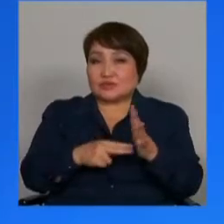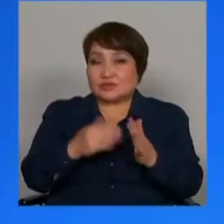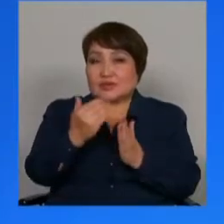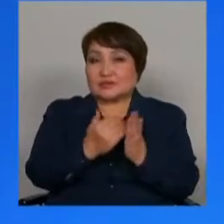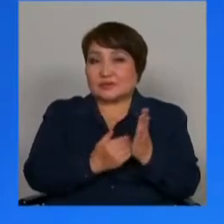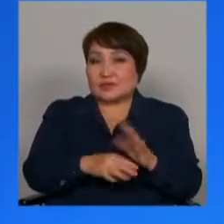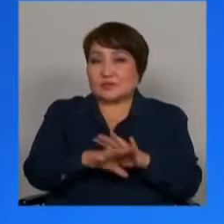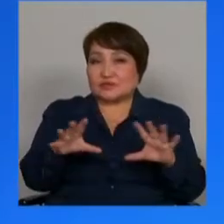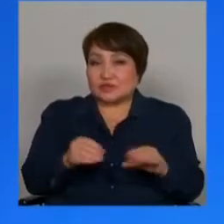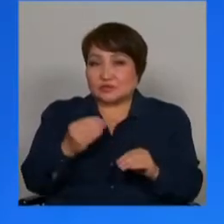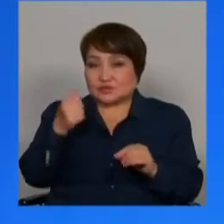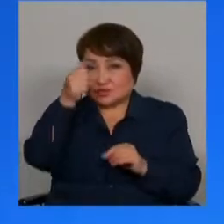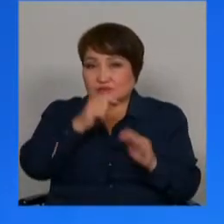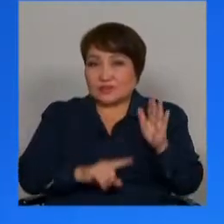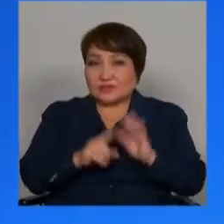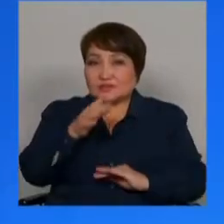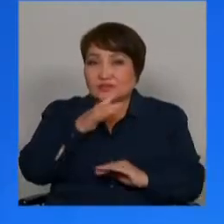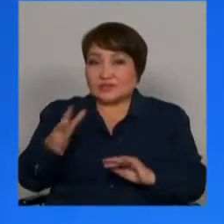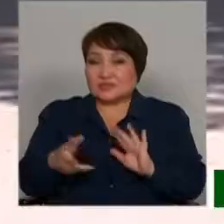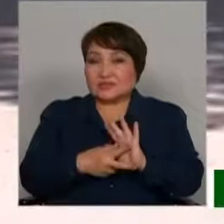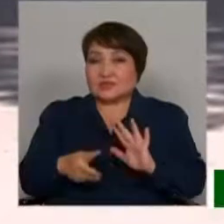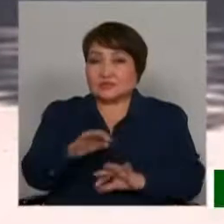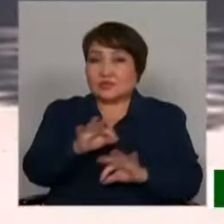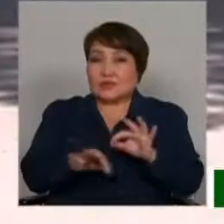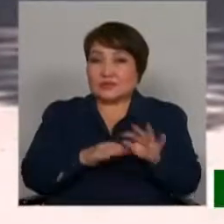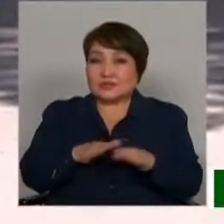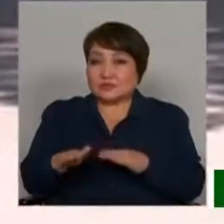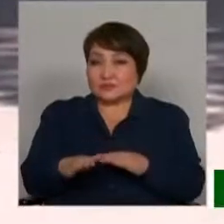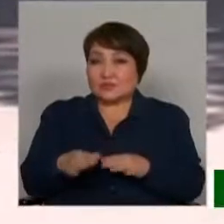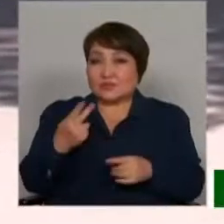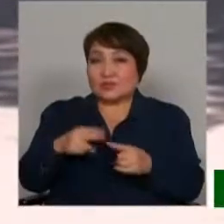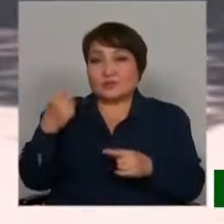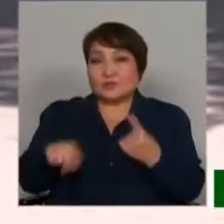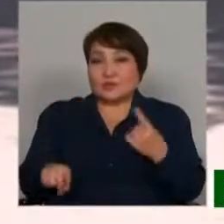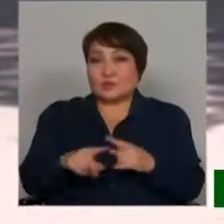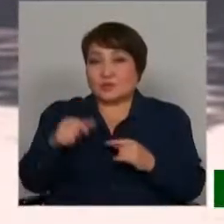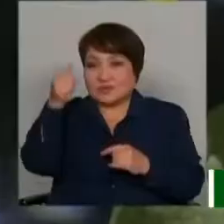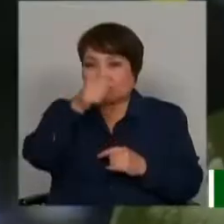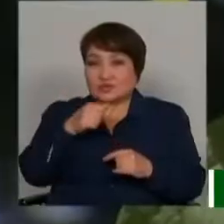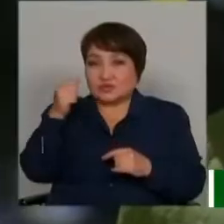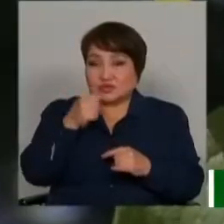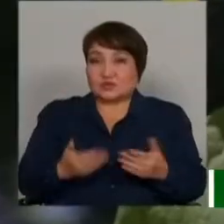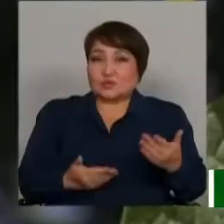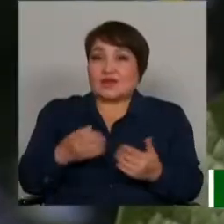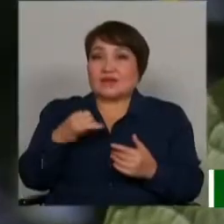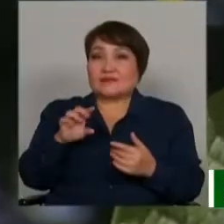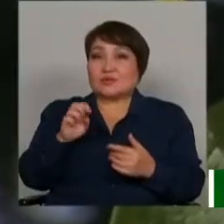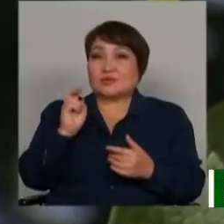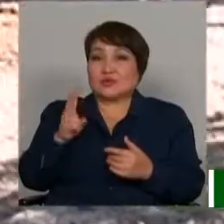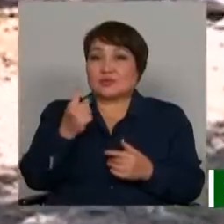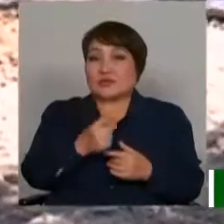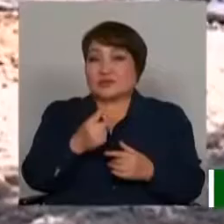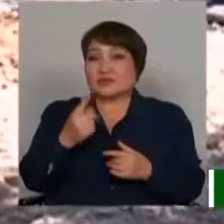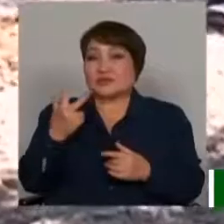жылдың басынан бері 8 жоба іске асырылды. Бұдан бөлек өткен кездесуде тұрғындар Айнабұлақ 1 мен Айнабұлақ 3 Құлагер